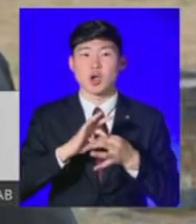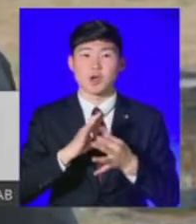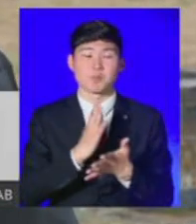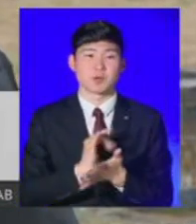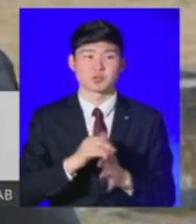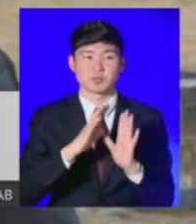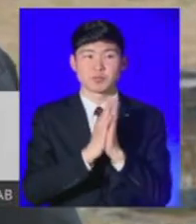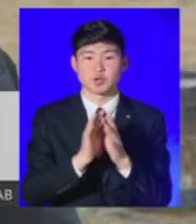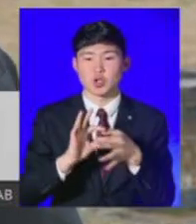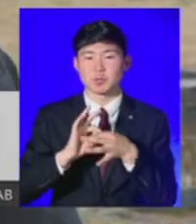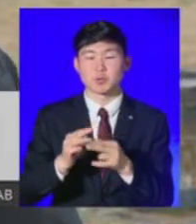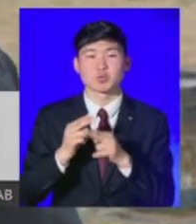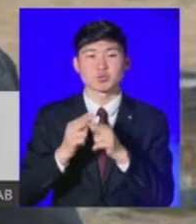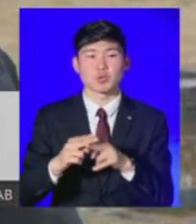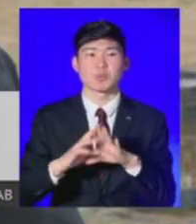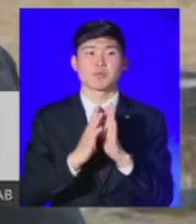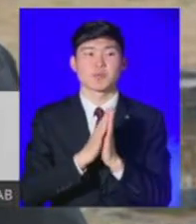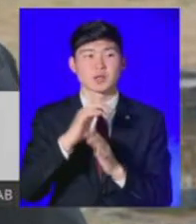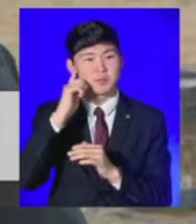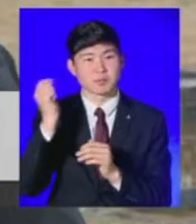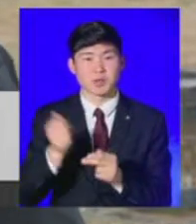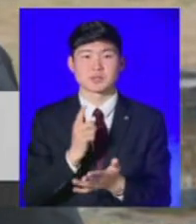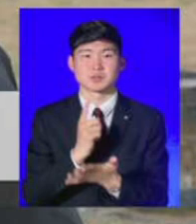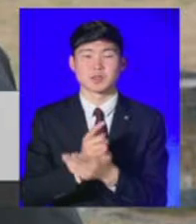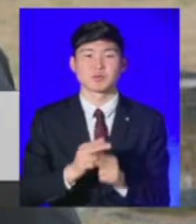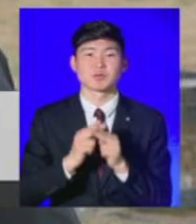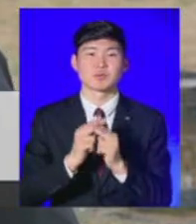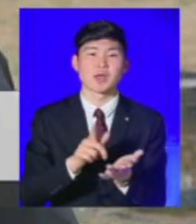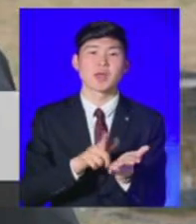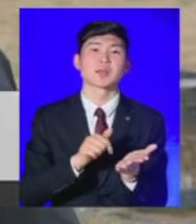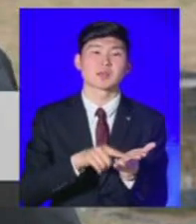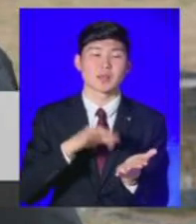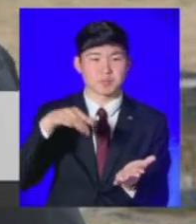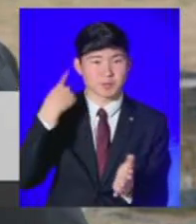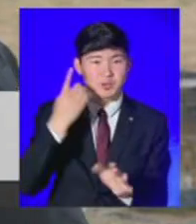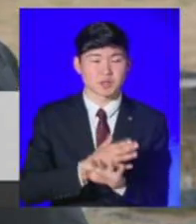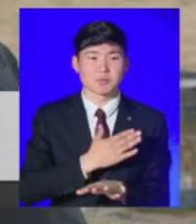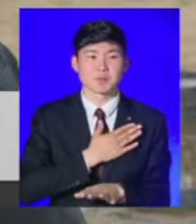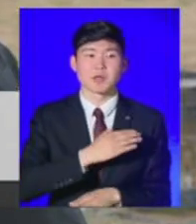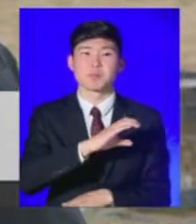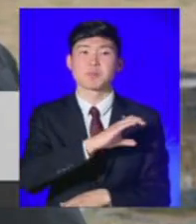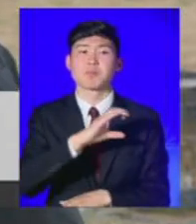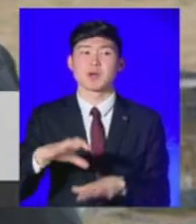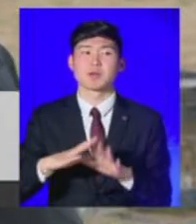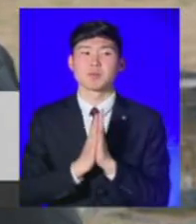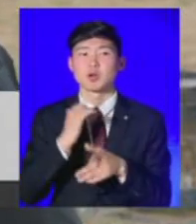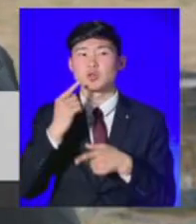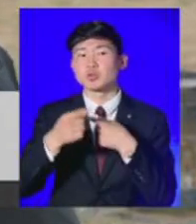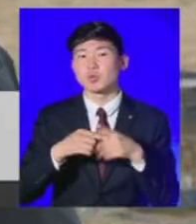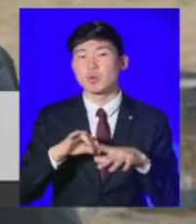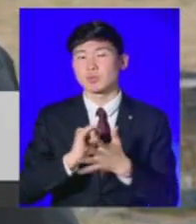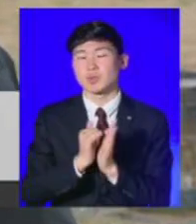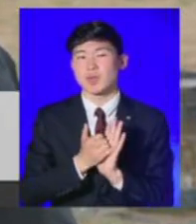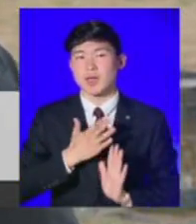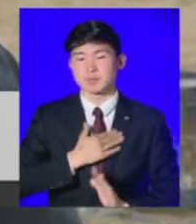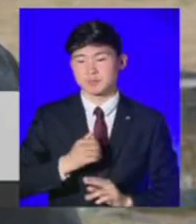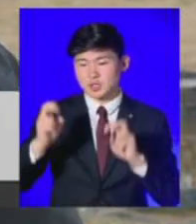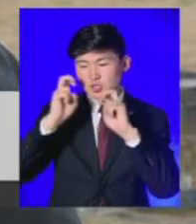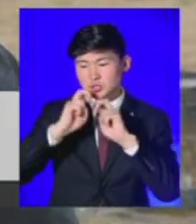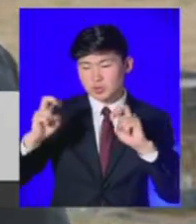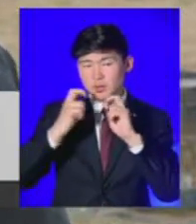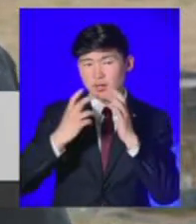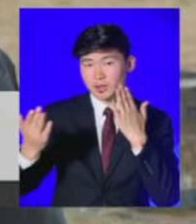туслан сүмжлэг малчтай зүрх зайшгүй шаарна. Хэрэгтэй гэж бодсон. Манай байгууллагын цугаас энэ тал дээр нь бас яг бодит судалгааг нь харж